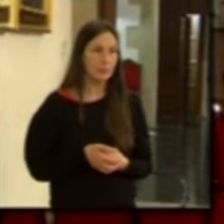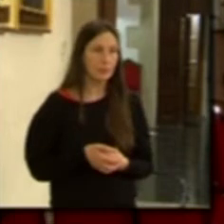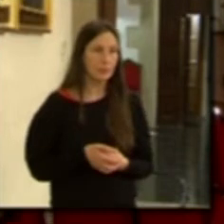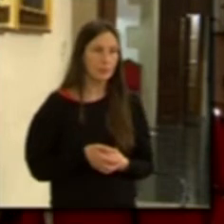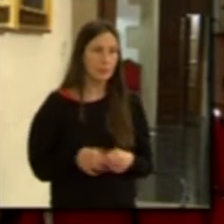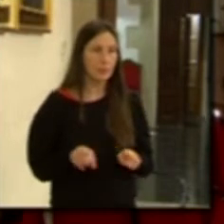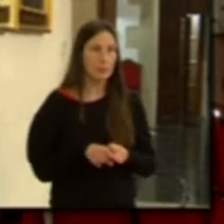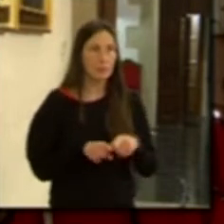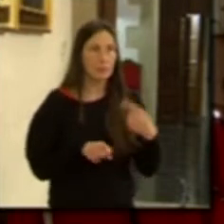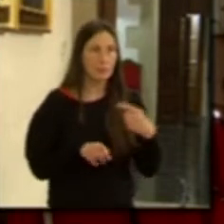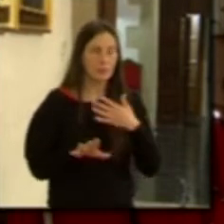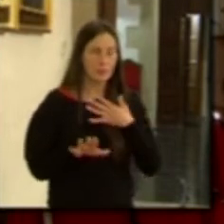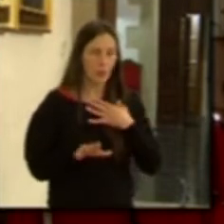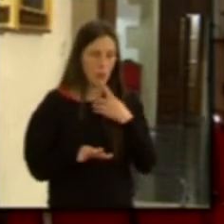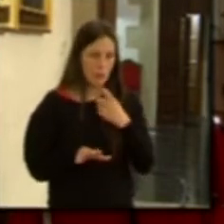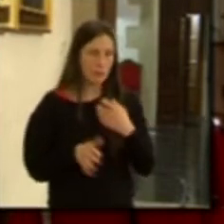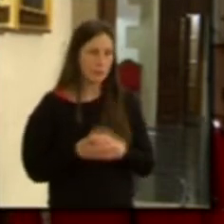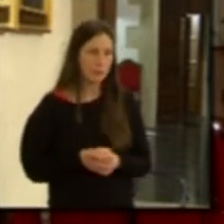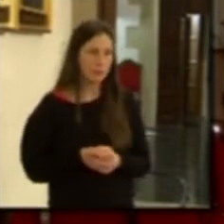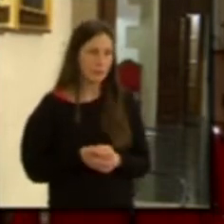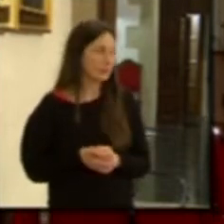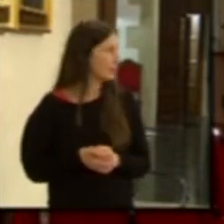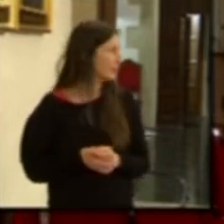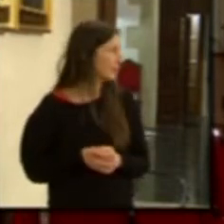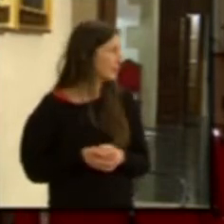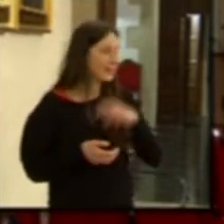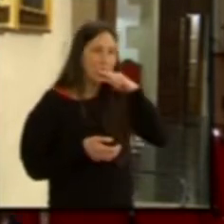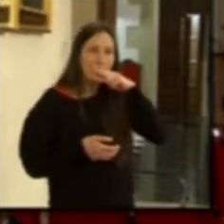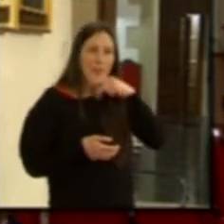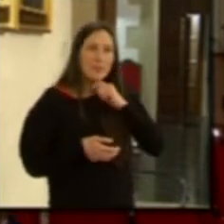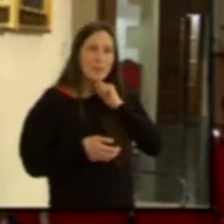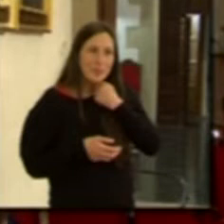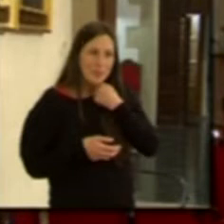9 de cada 10 habitants... Ups.